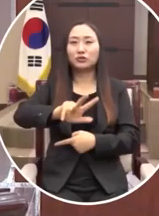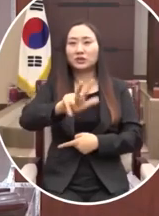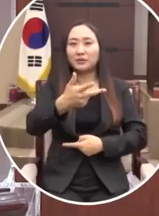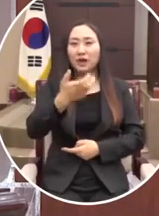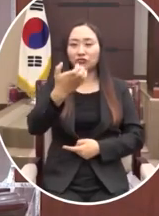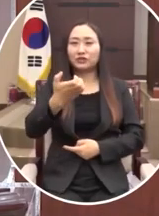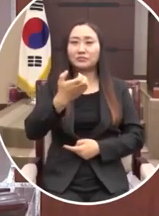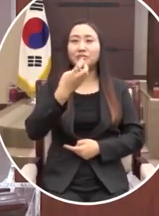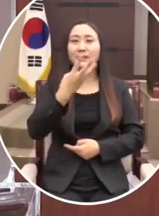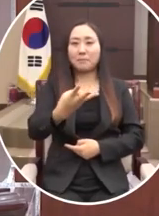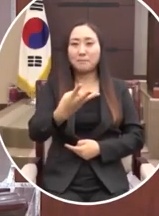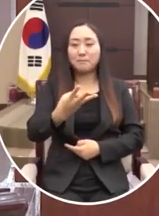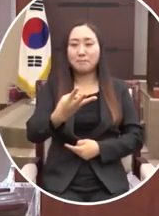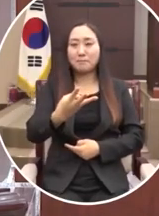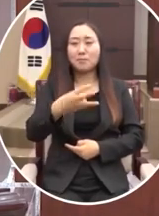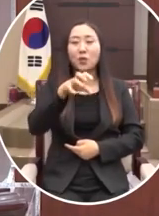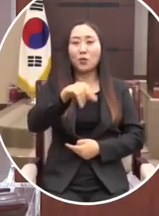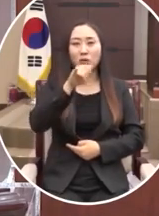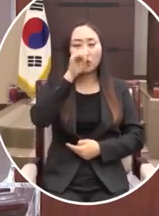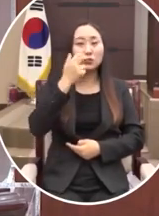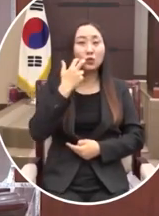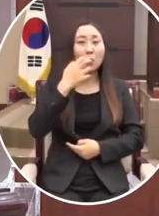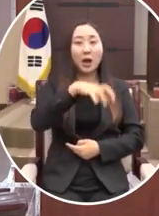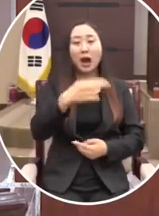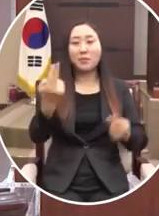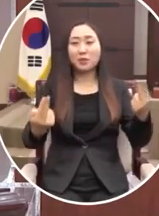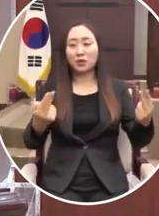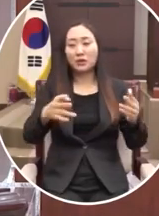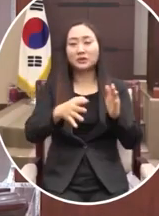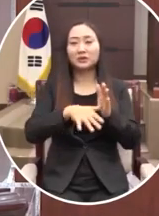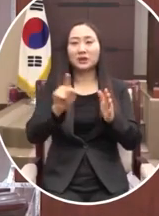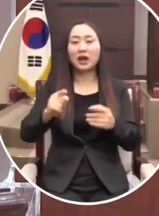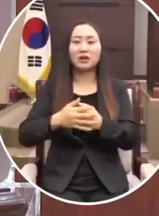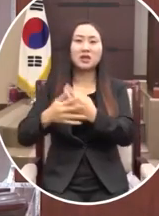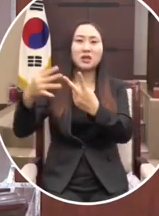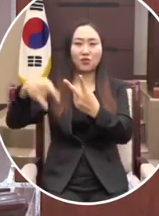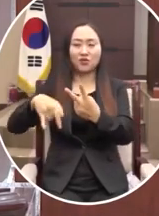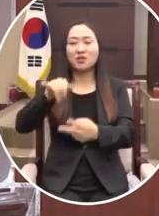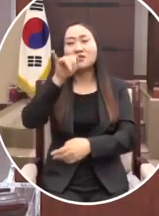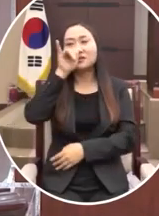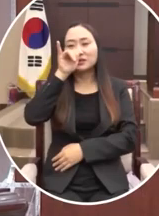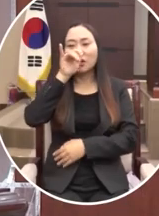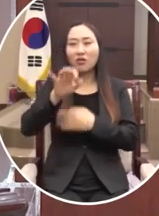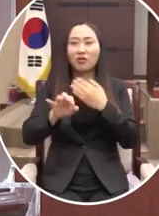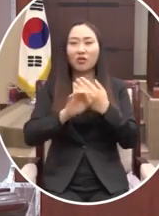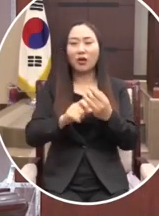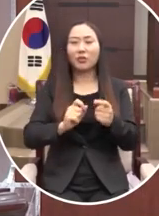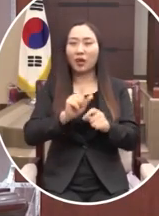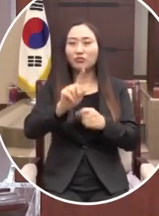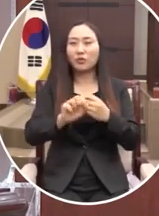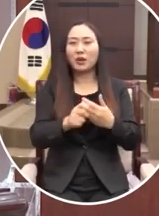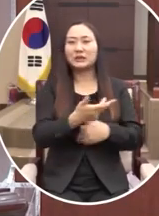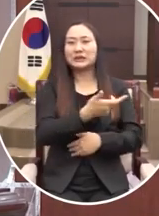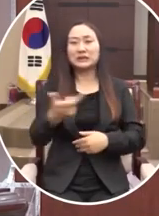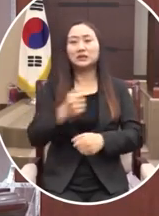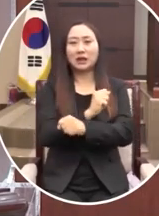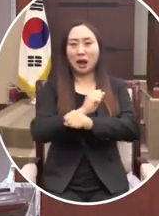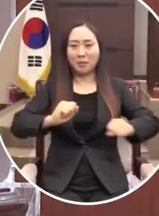793세대로 세대수는 송파구 다음으로 크며 상대적으로 대규모 단지가 많습니다.